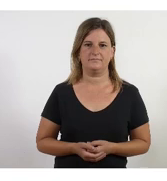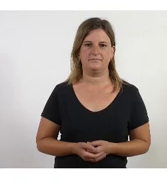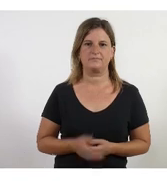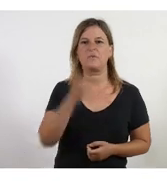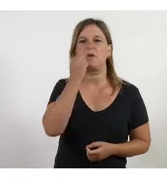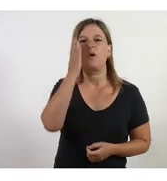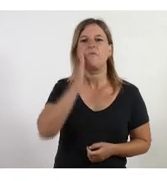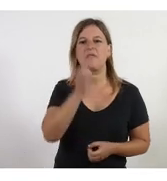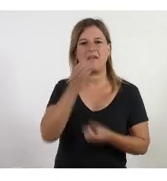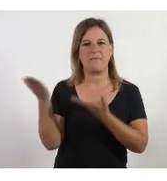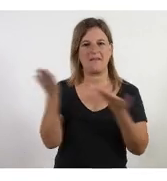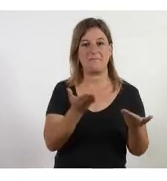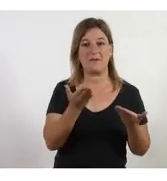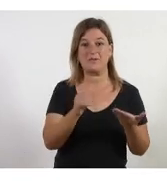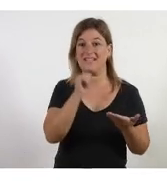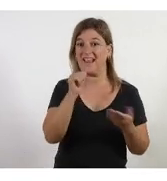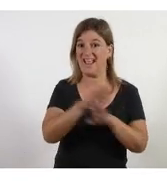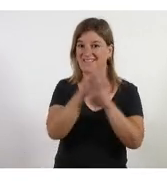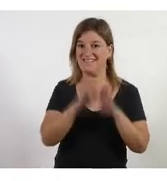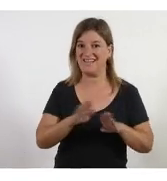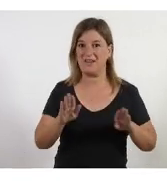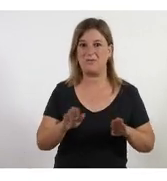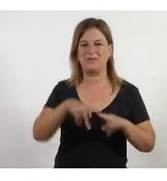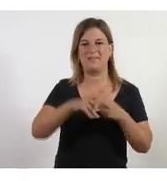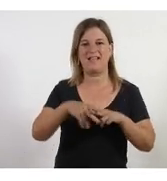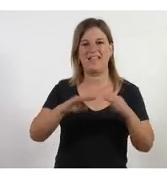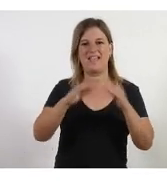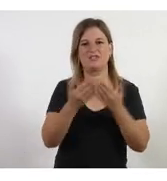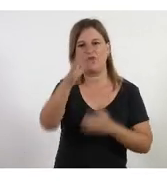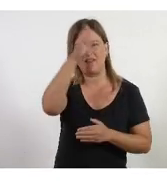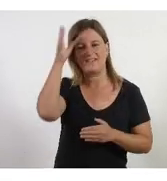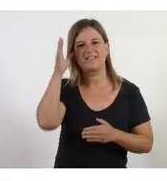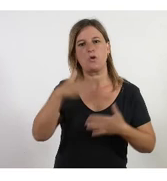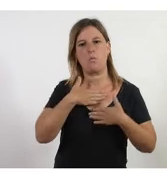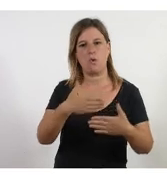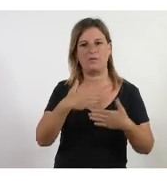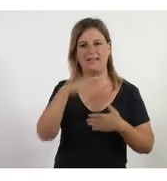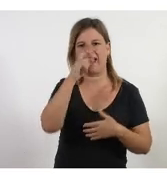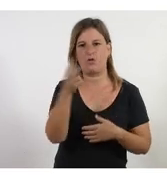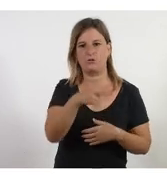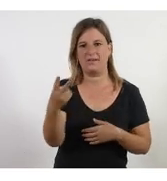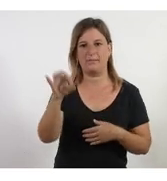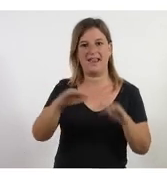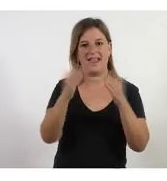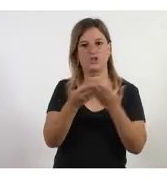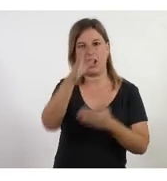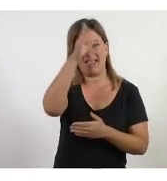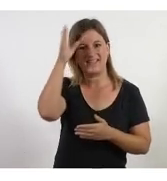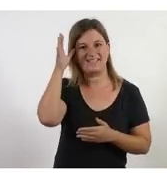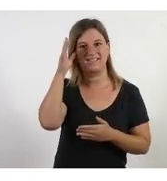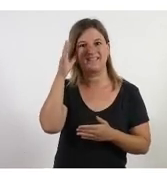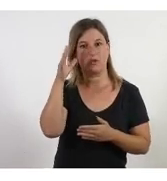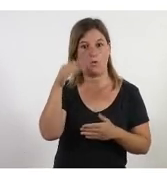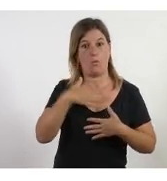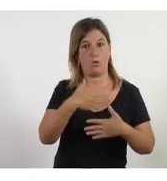Molt bon dia, benvinguts al penúltim taller de l'Escola d'Estiu del Voluntariat 2020. L'Escola d'Estiu del Voluntariat és un projecte de la Direcció